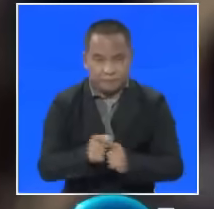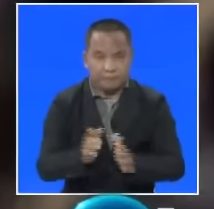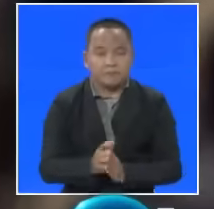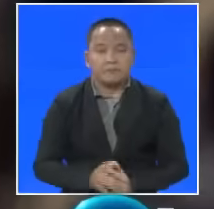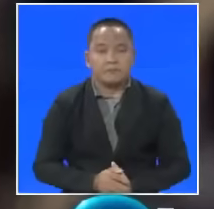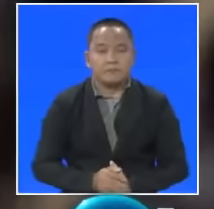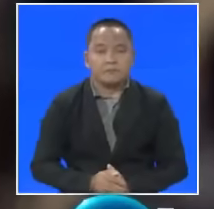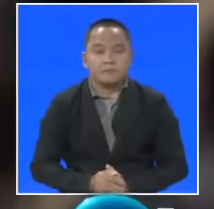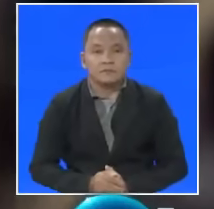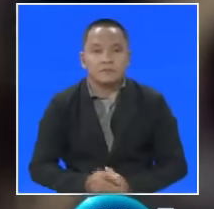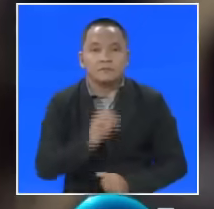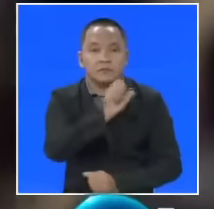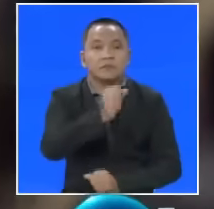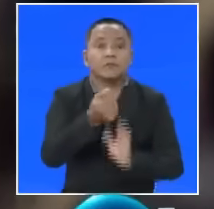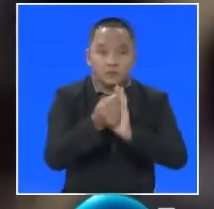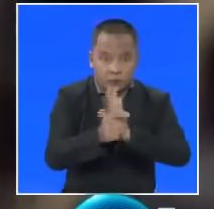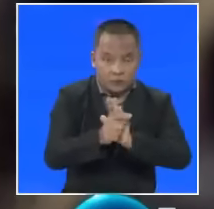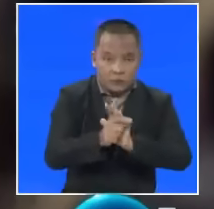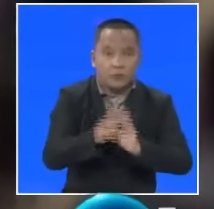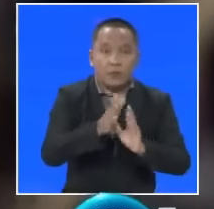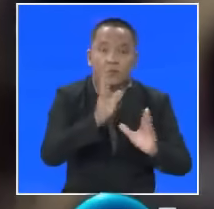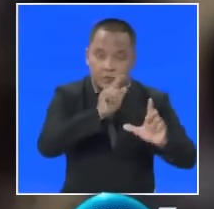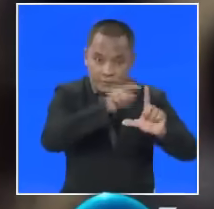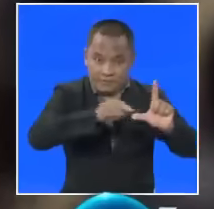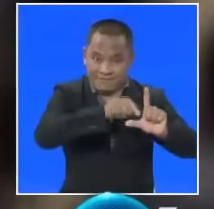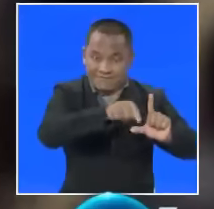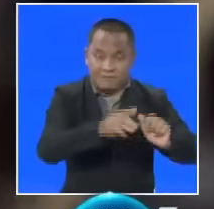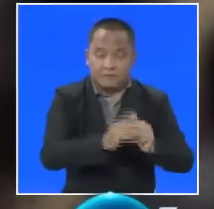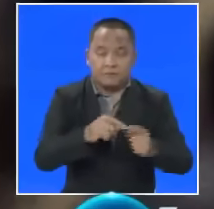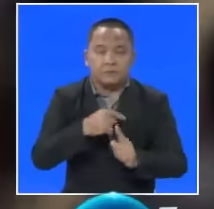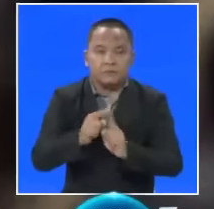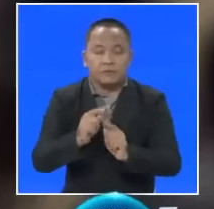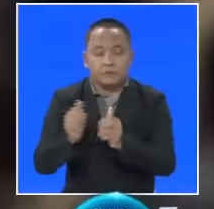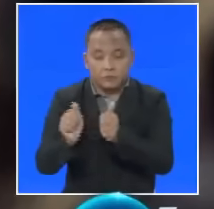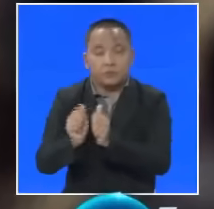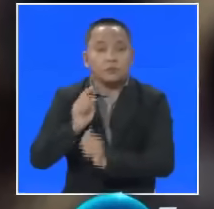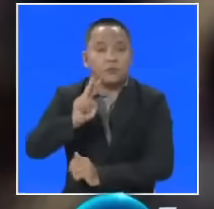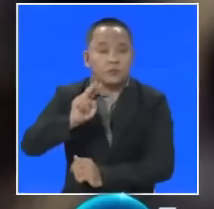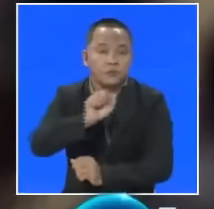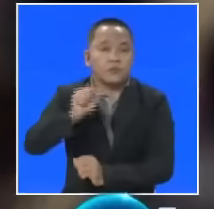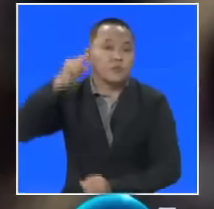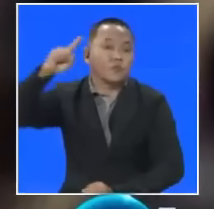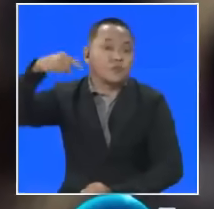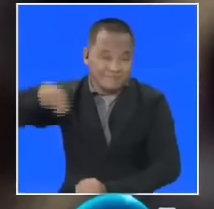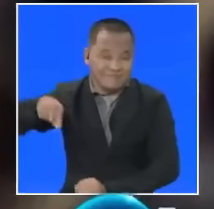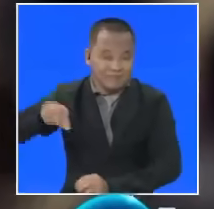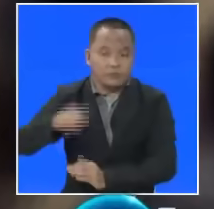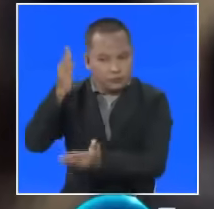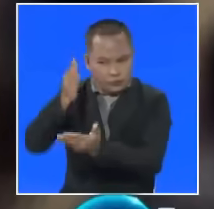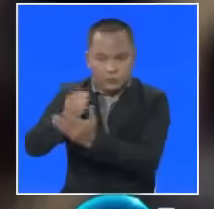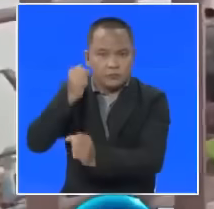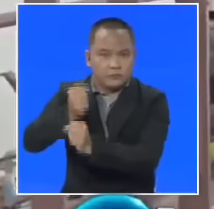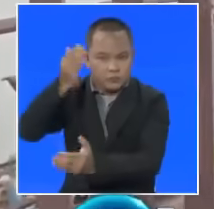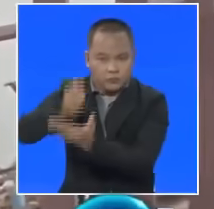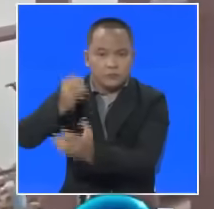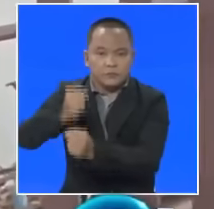ฐพงษ์พิพัฒน์ชัยสิริส.ส.อุดรธานีเขต1ของพรรคก้าวไกลค่ะก็ให้ผู้ช่วยส.ส.ที่ชื่อว่าปอเนี่ยนะคะหยุดปฏิบัติหน้า